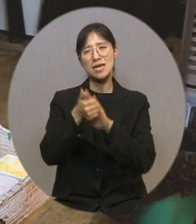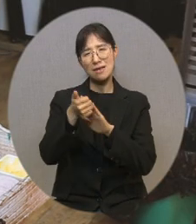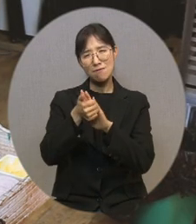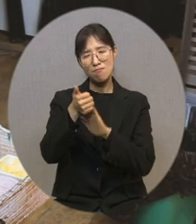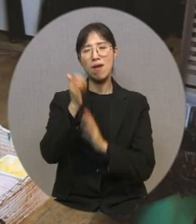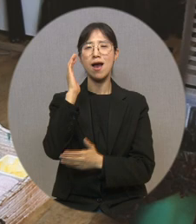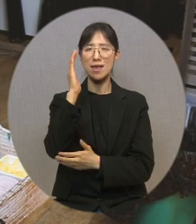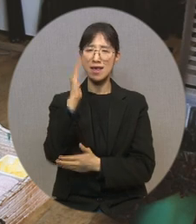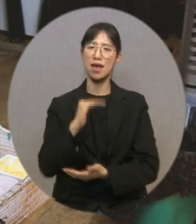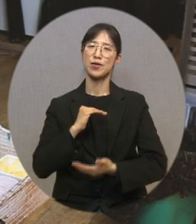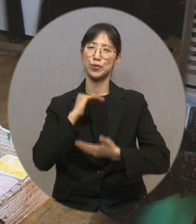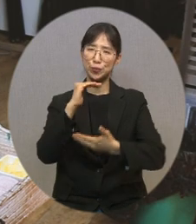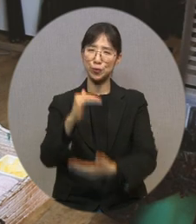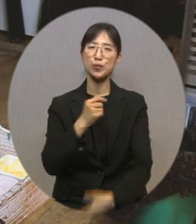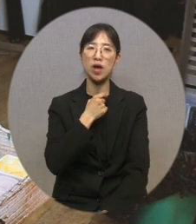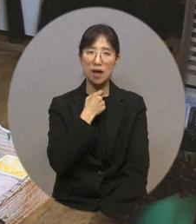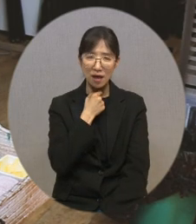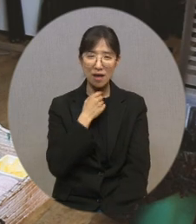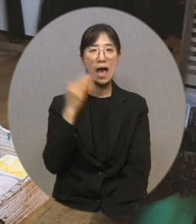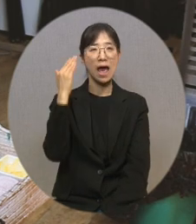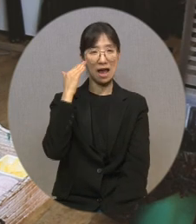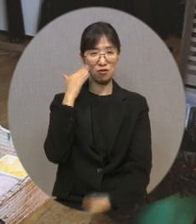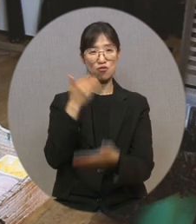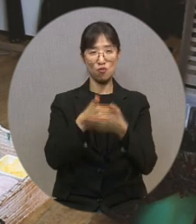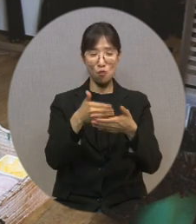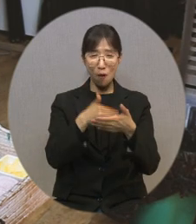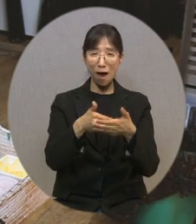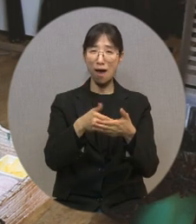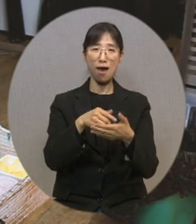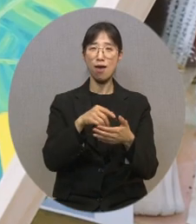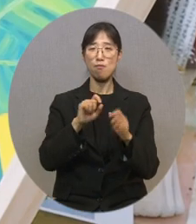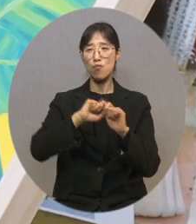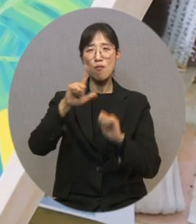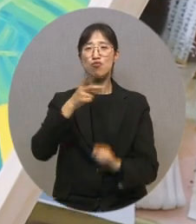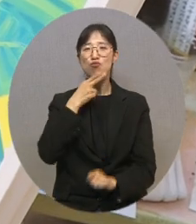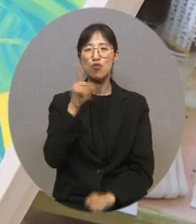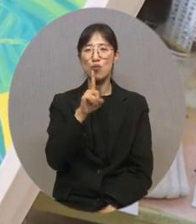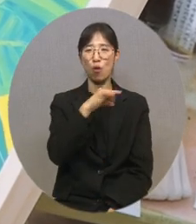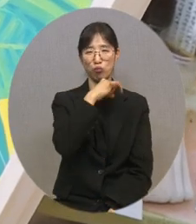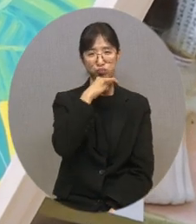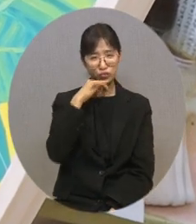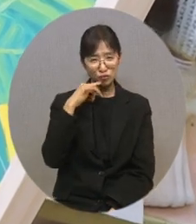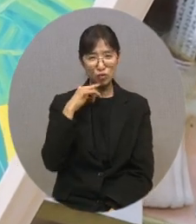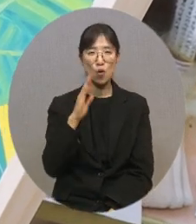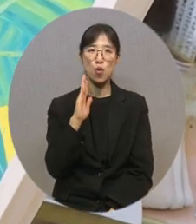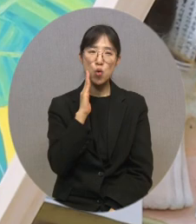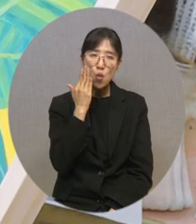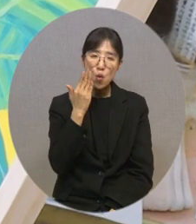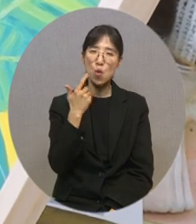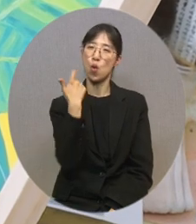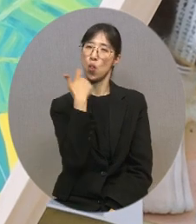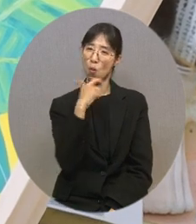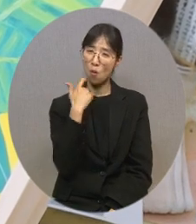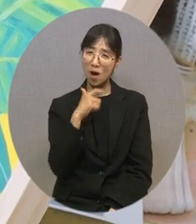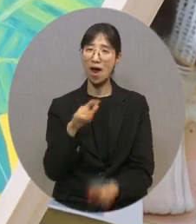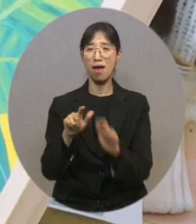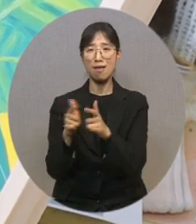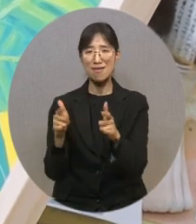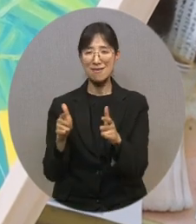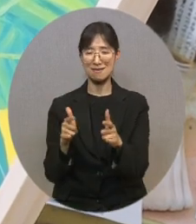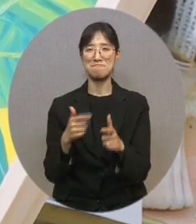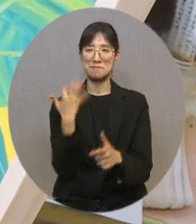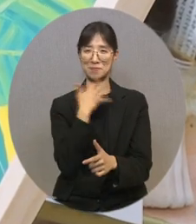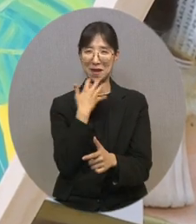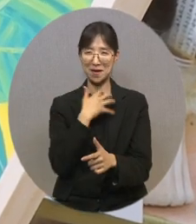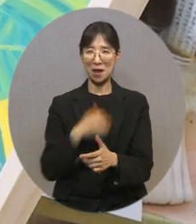희망적인 메시지를 전달하고자 한국화에서는 쉽게 볼 수 없는 분홍, 초록, 노랑 등